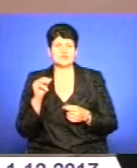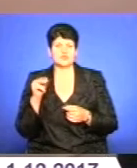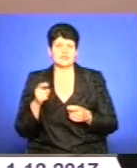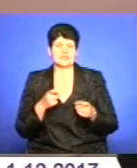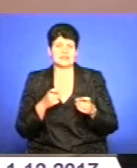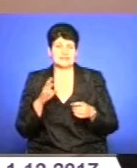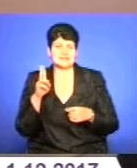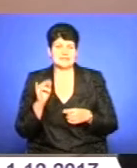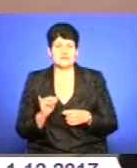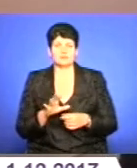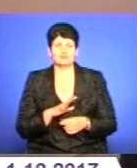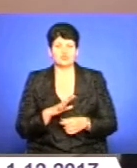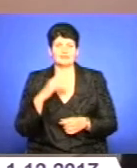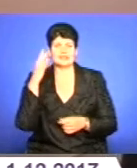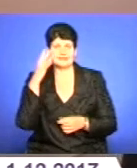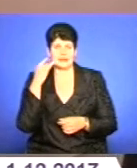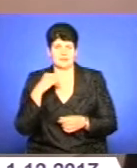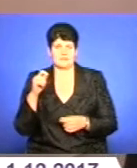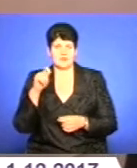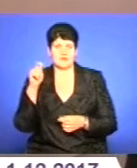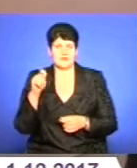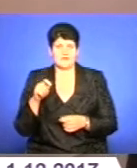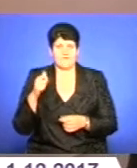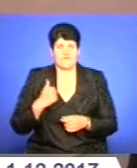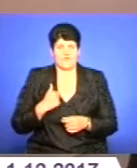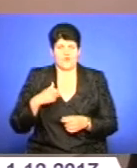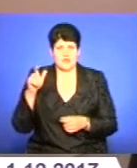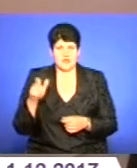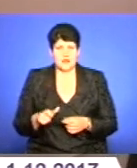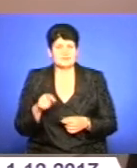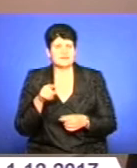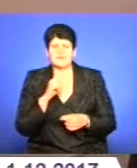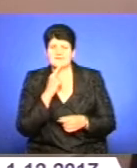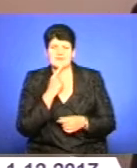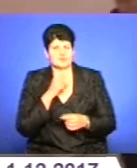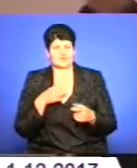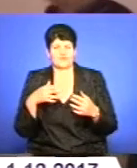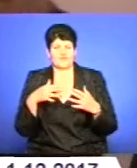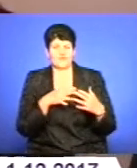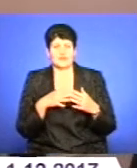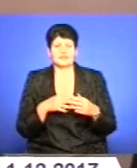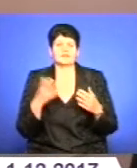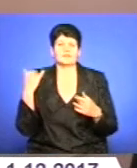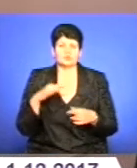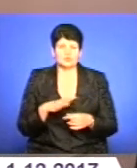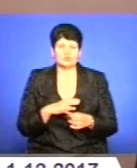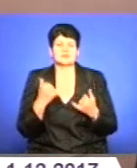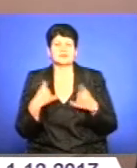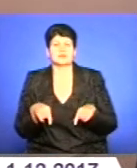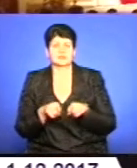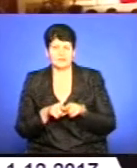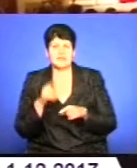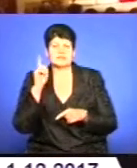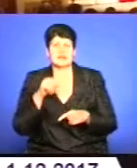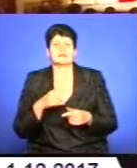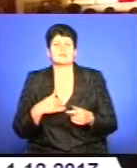стрільці були ідейними вояками, а з ідейними вояками набагато важче воювати чи тоді, чи тепер, тому що ця людина знає, за що вони